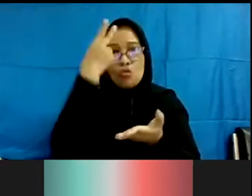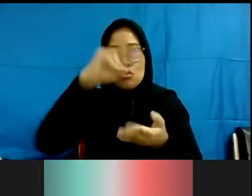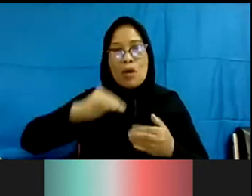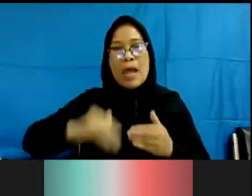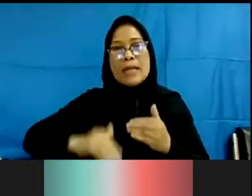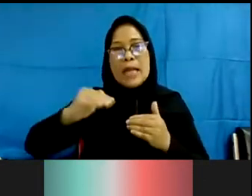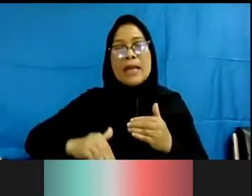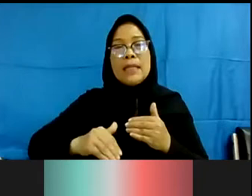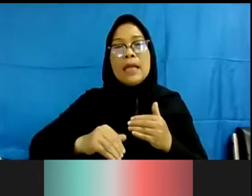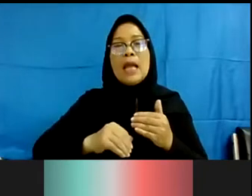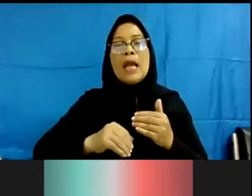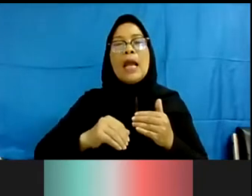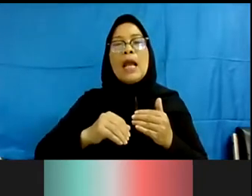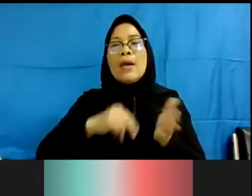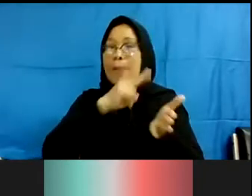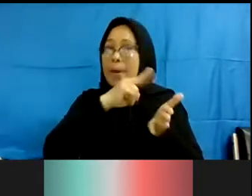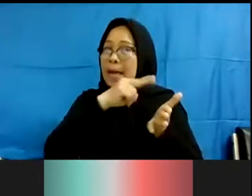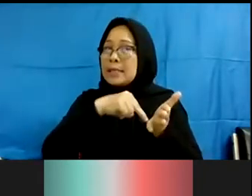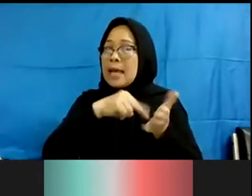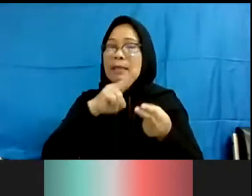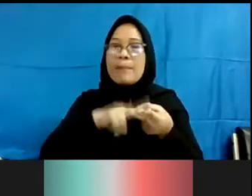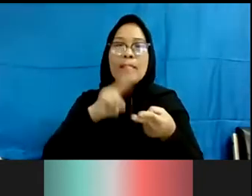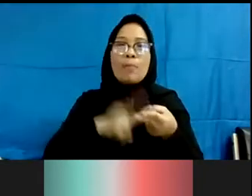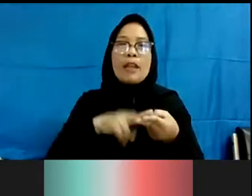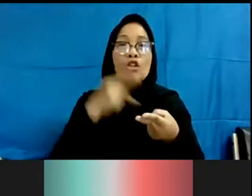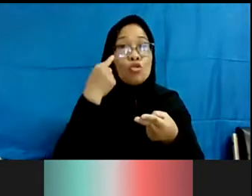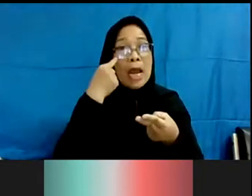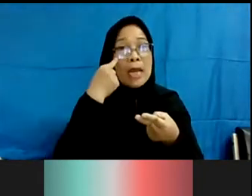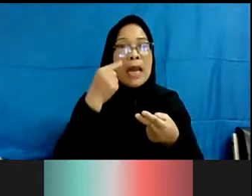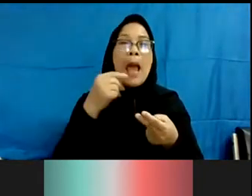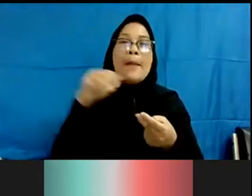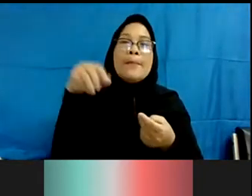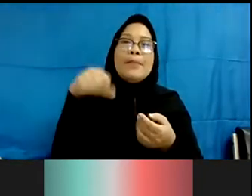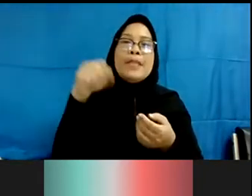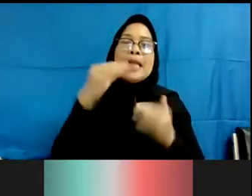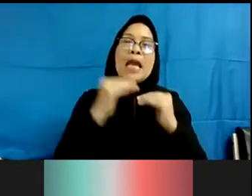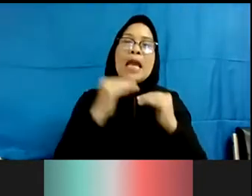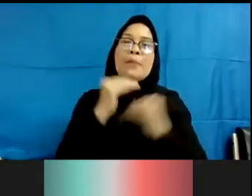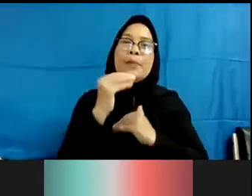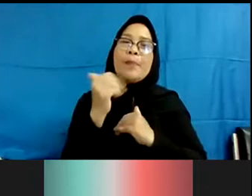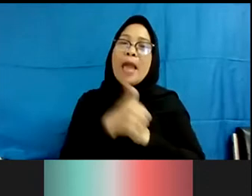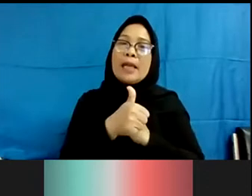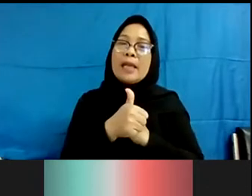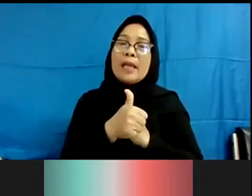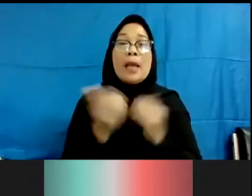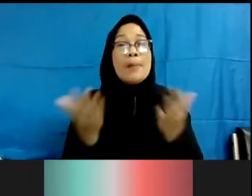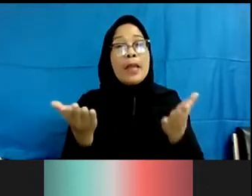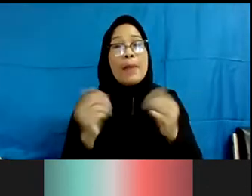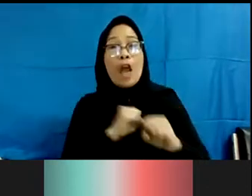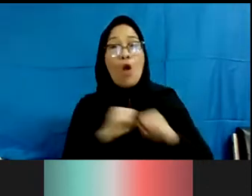literasi membaca bagi teman-teman tunanetra ini bisa makin baik gitu ya. Apa sih upaya bersama kita untuk bisa